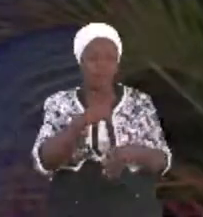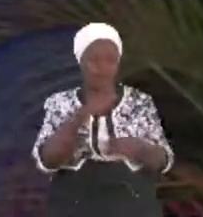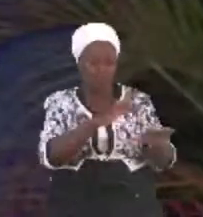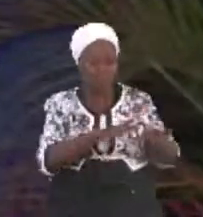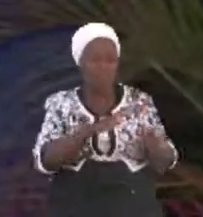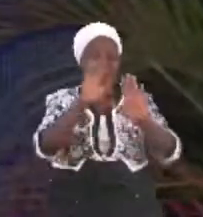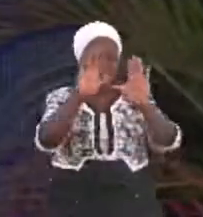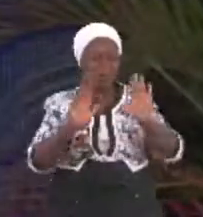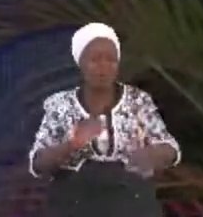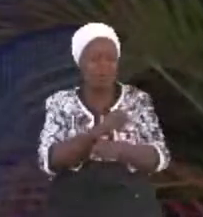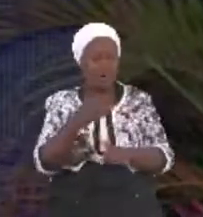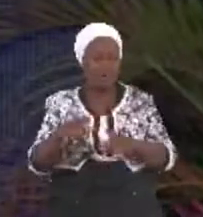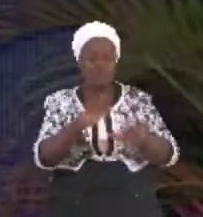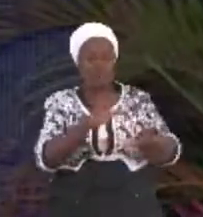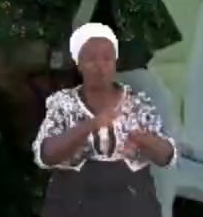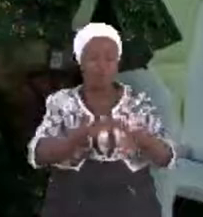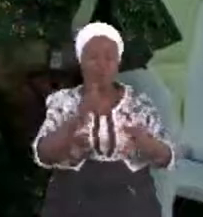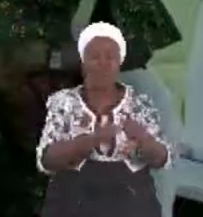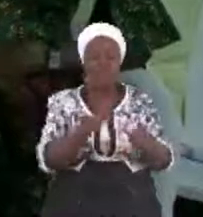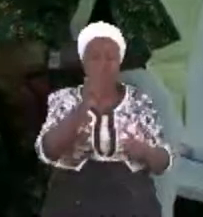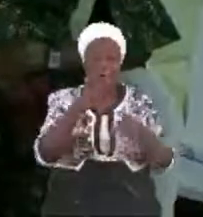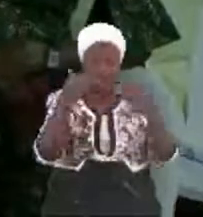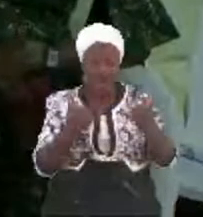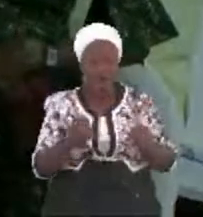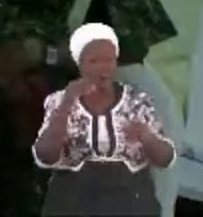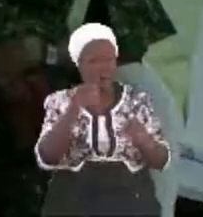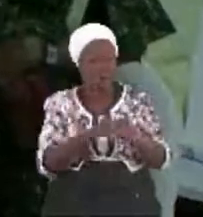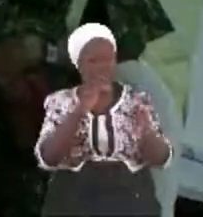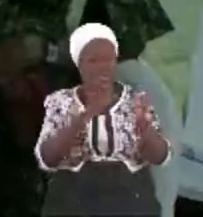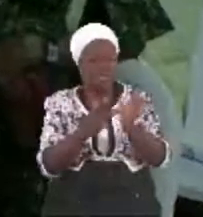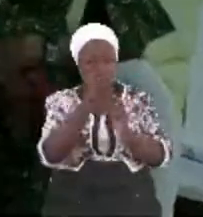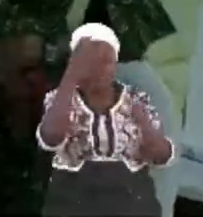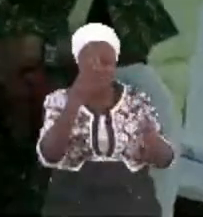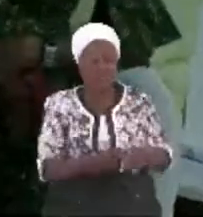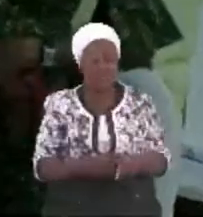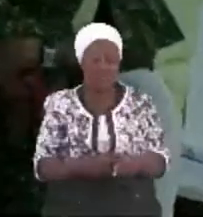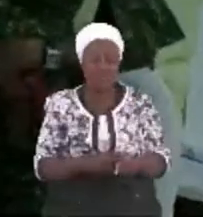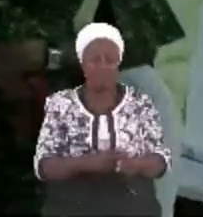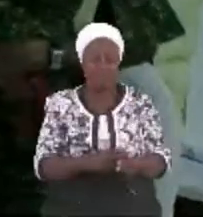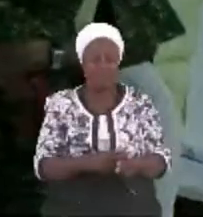miracle de miséricorde pour chacun au nom de Jésus.